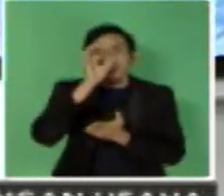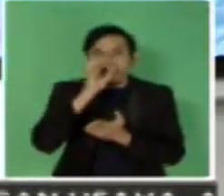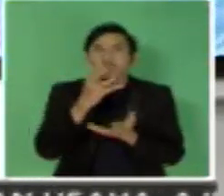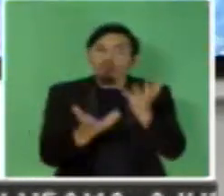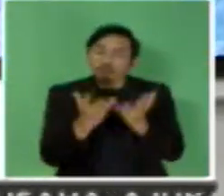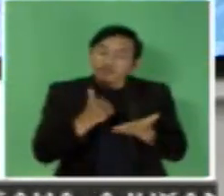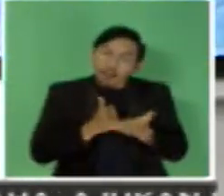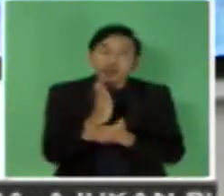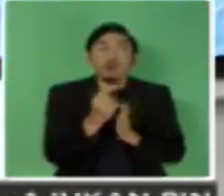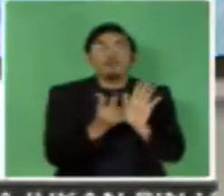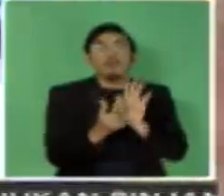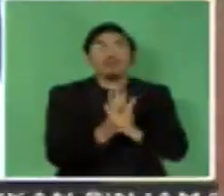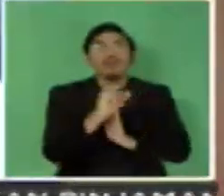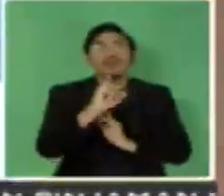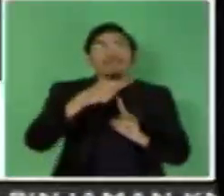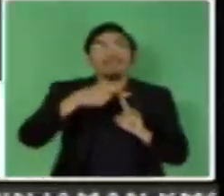ITE.